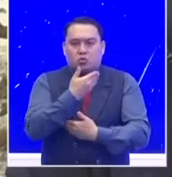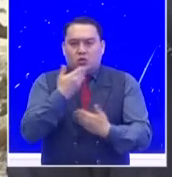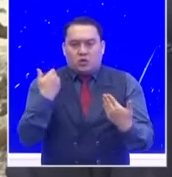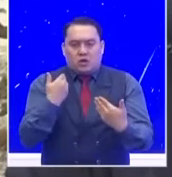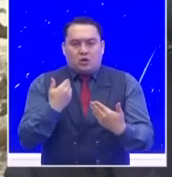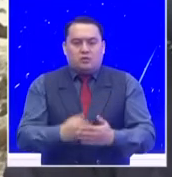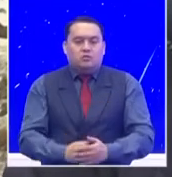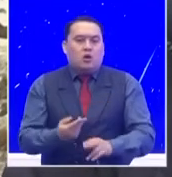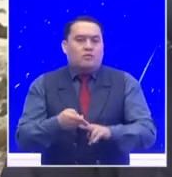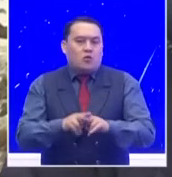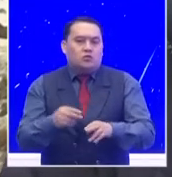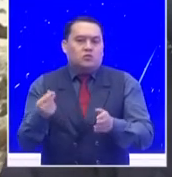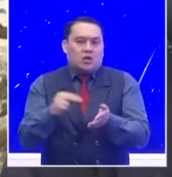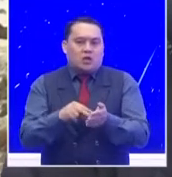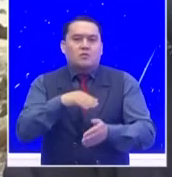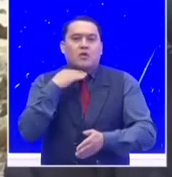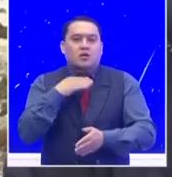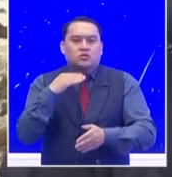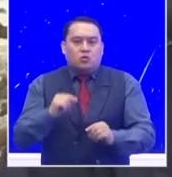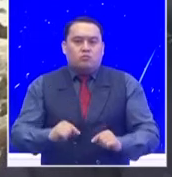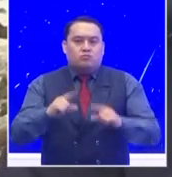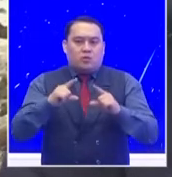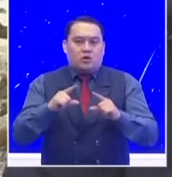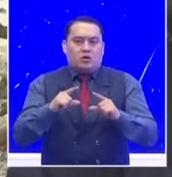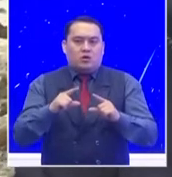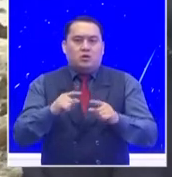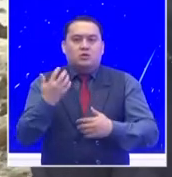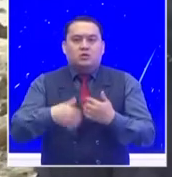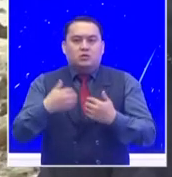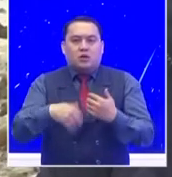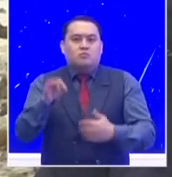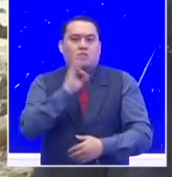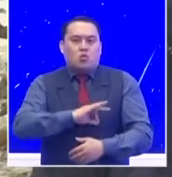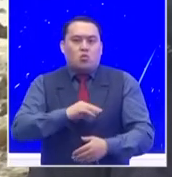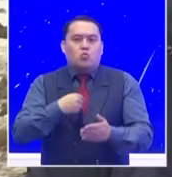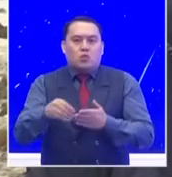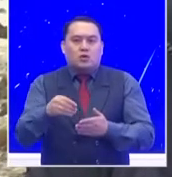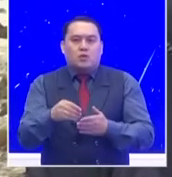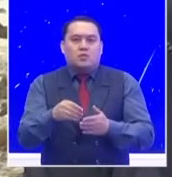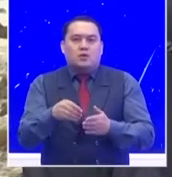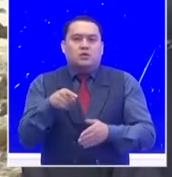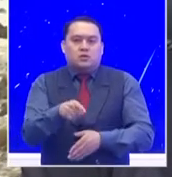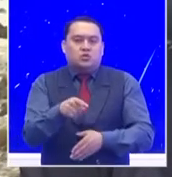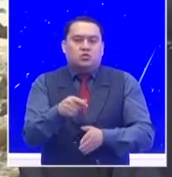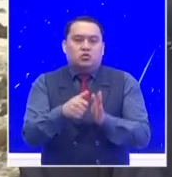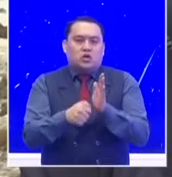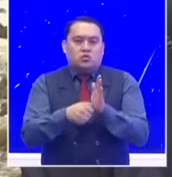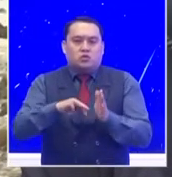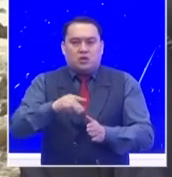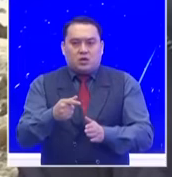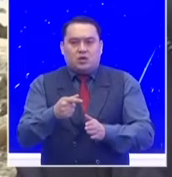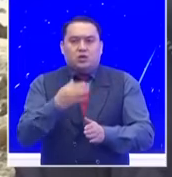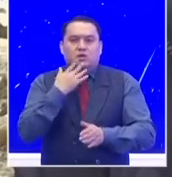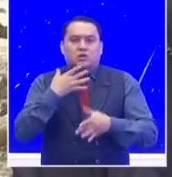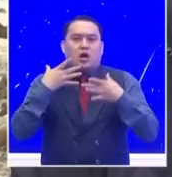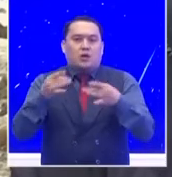материалы низкие. Отсюда и цена на мясо. Хорошую выгоду почувствуют посредники. Например, они у нас покупают килограмм мяса по 1600 тенге, а за границу